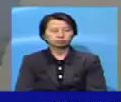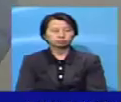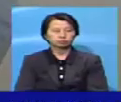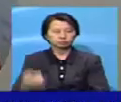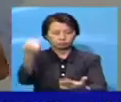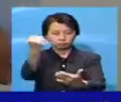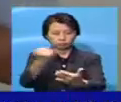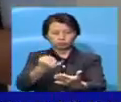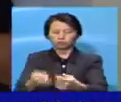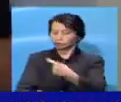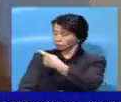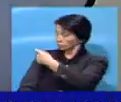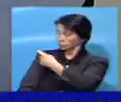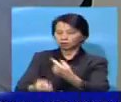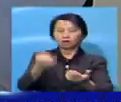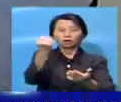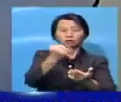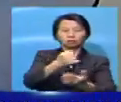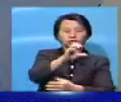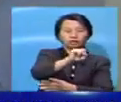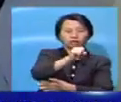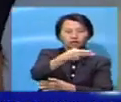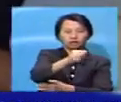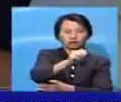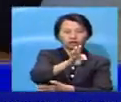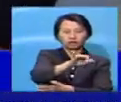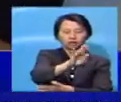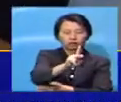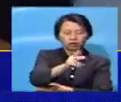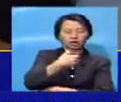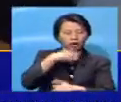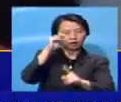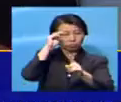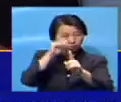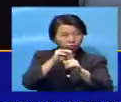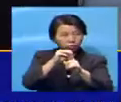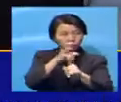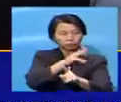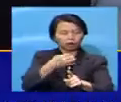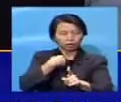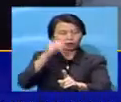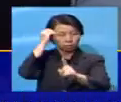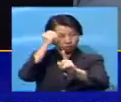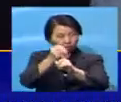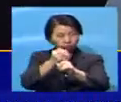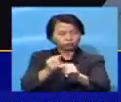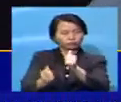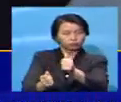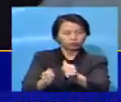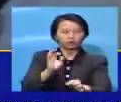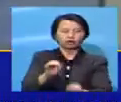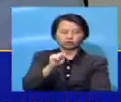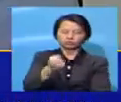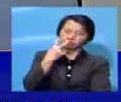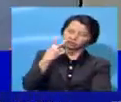Lukisan di belakang saya ini dilukis oleh Syafiq Nordin, mempunyai motif dan juga objektif yang tersendiri. Kalau kita dapat